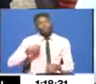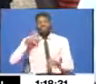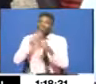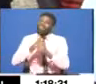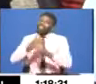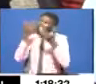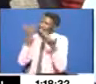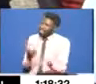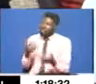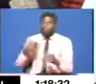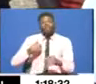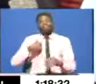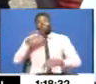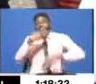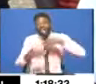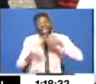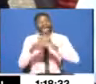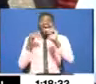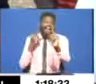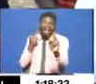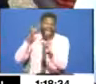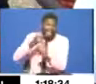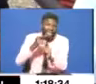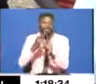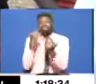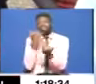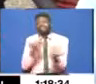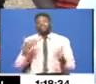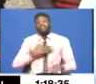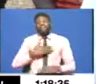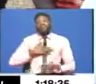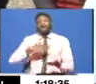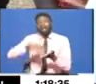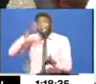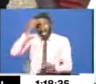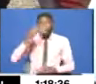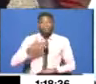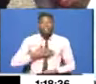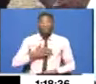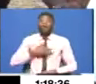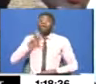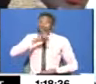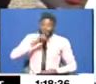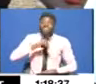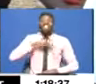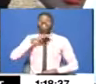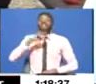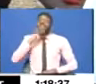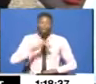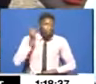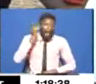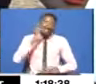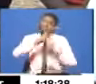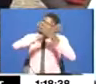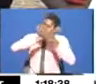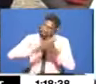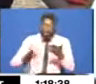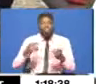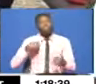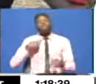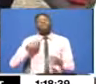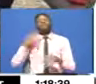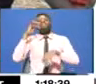ili watoto wangu wasome. Sasa makuku yangu ameshawawa, sasa mayai hakuna, sasa nitafaidika wapi? Mang'ombe